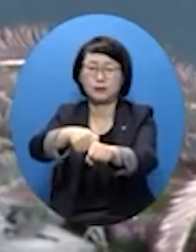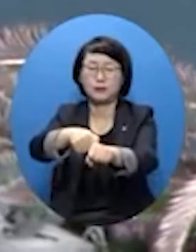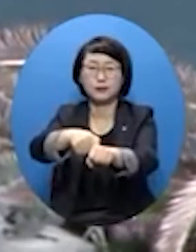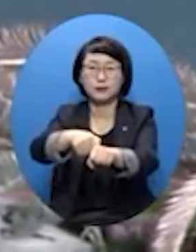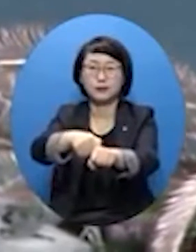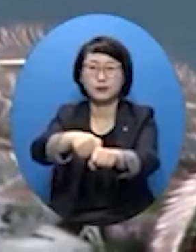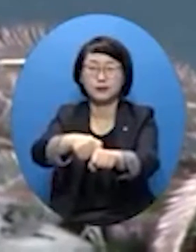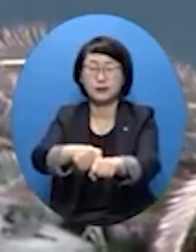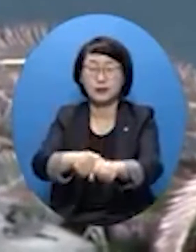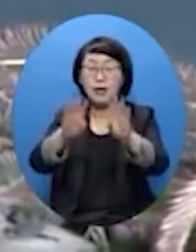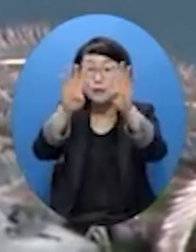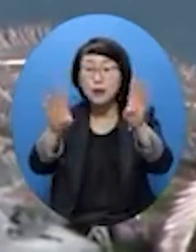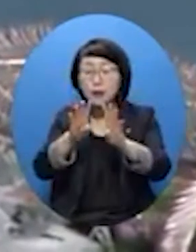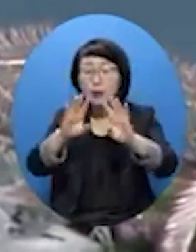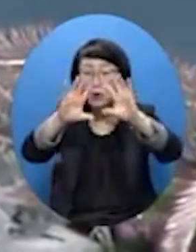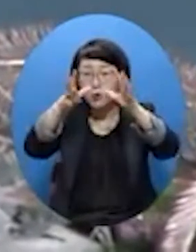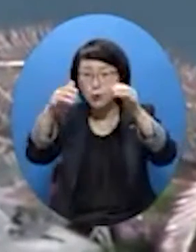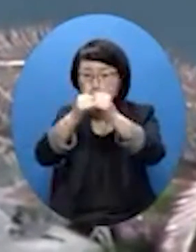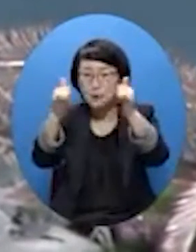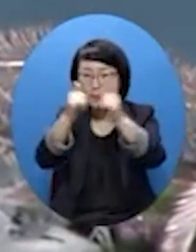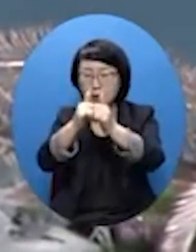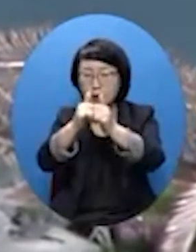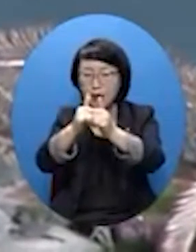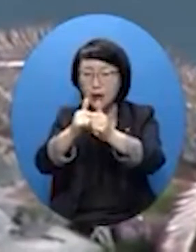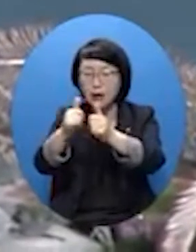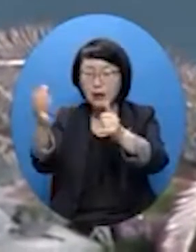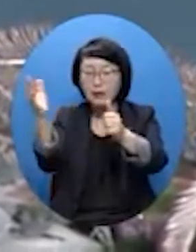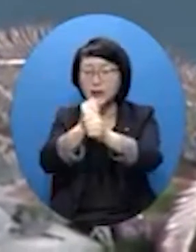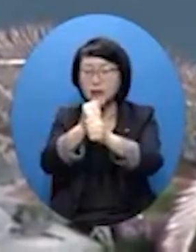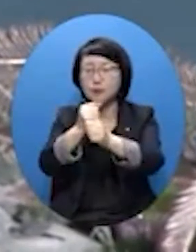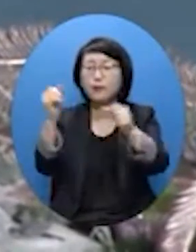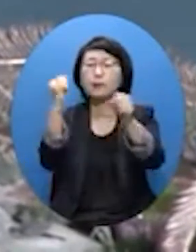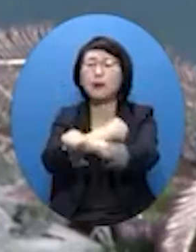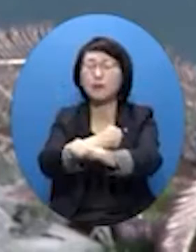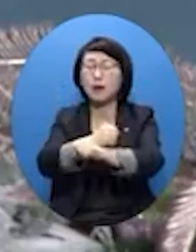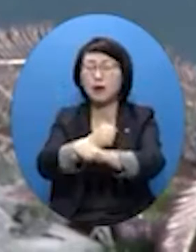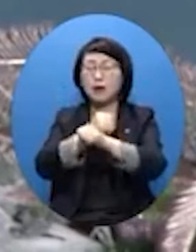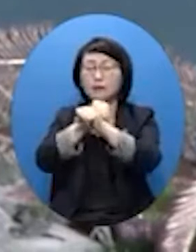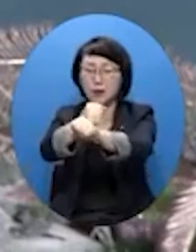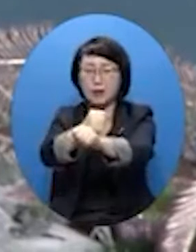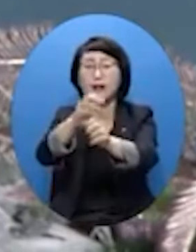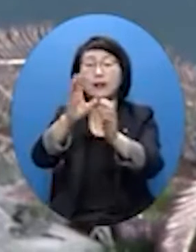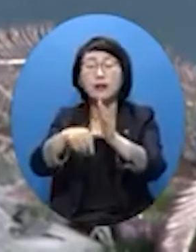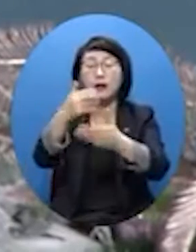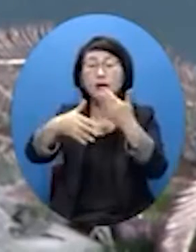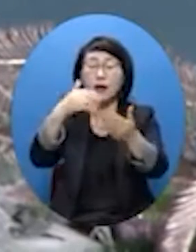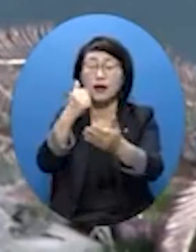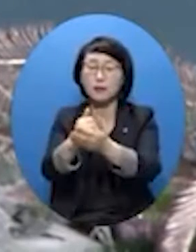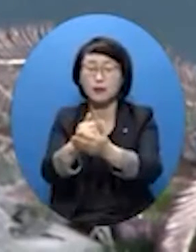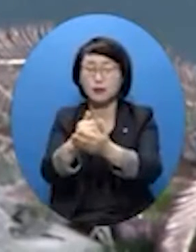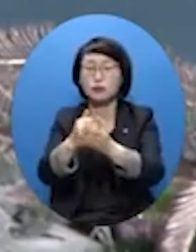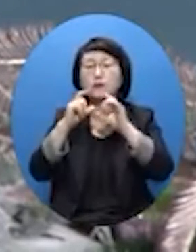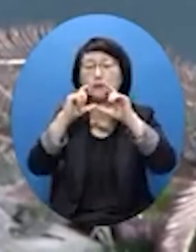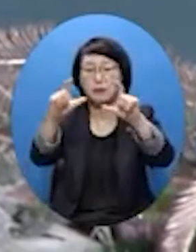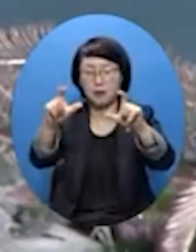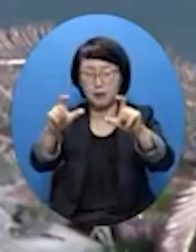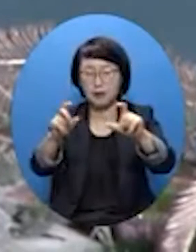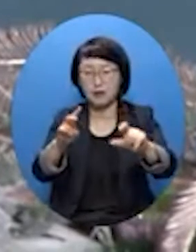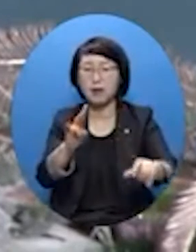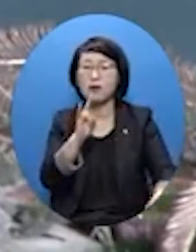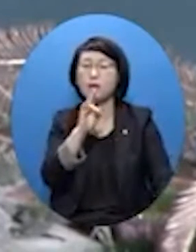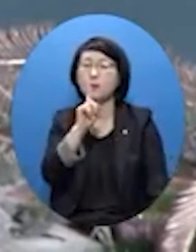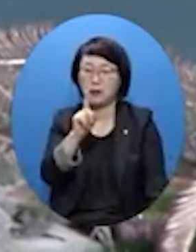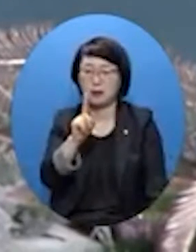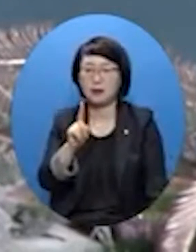바벨론에 멸망당하게 되고 포로로 끌려갔을 때 하나님께서 주신 예언의